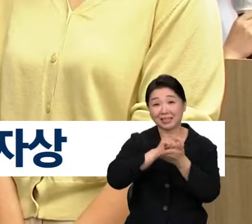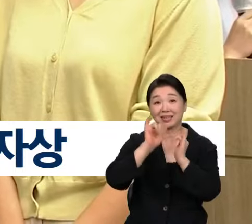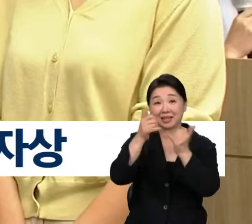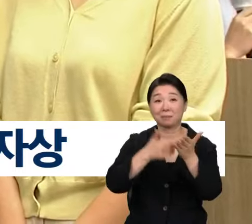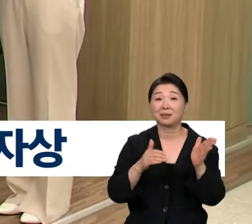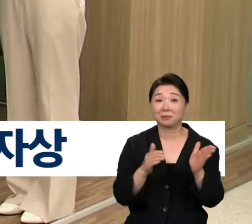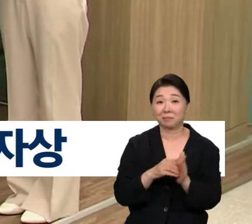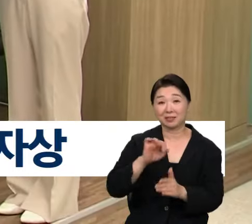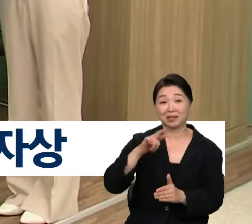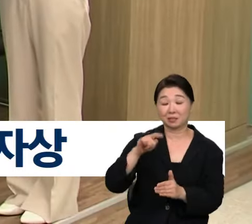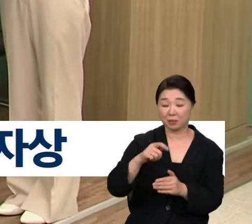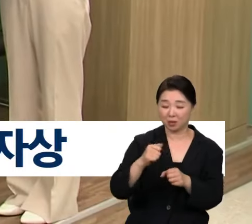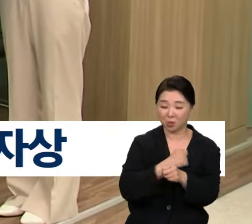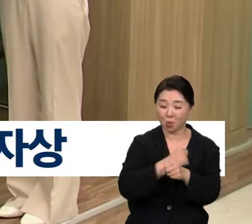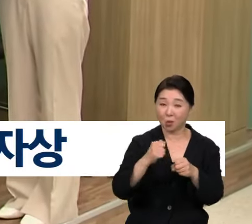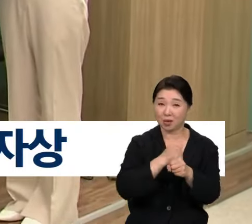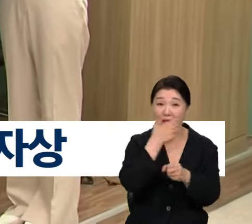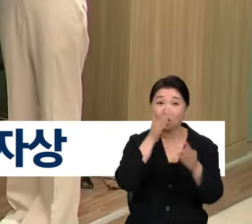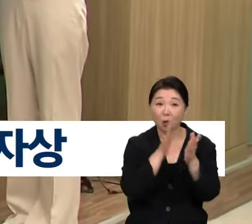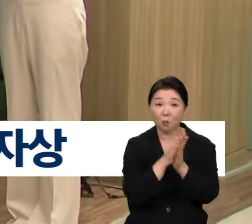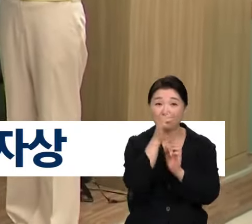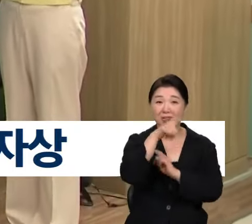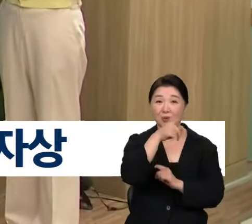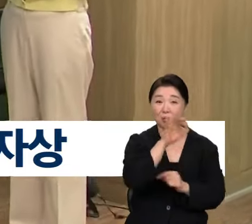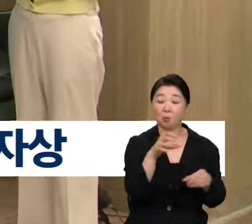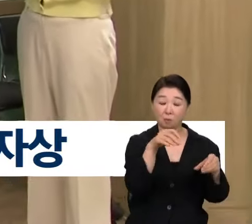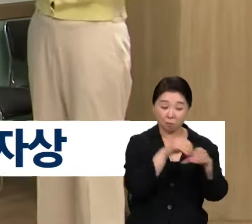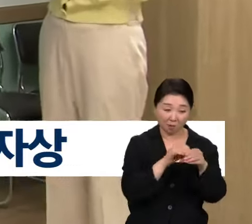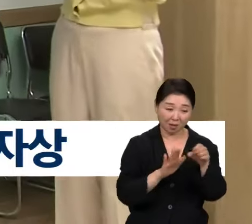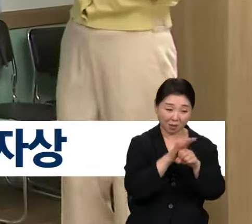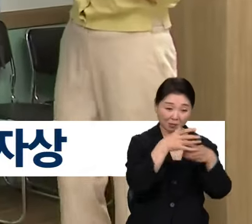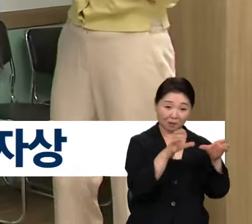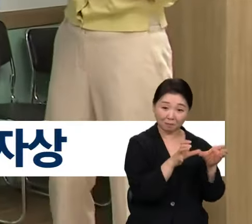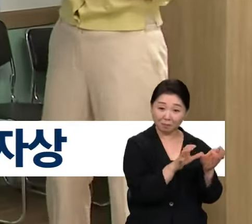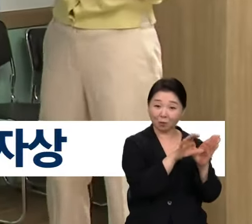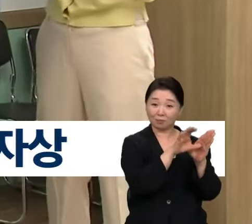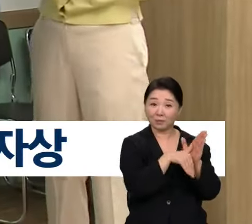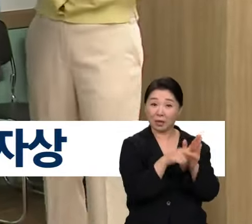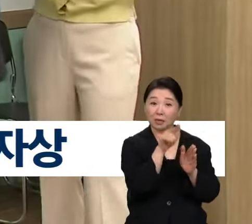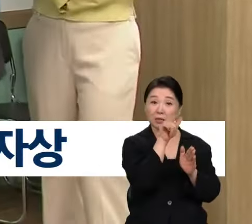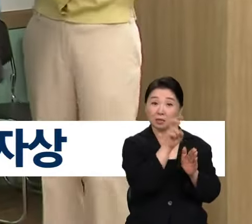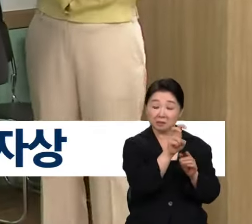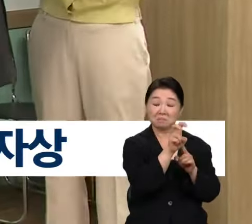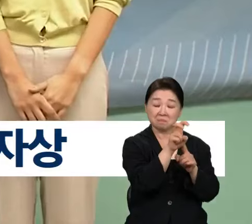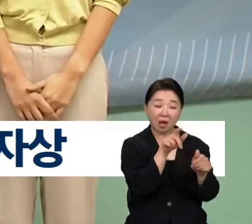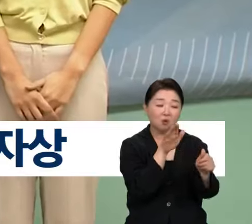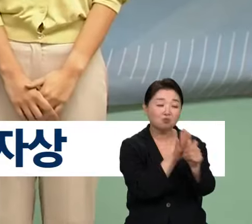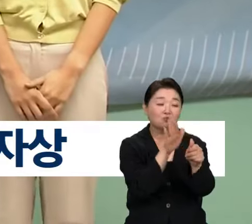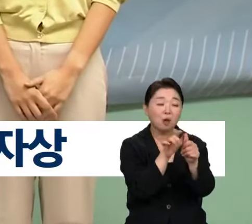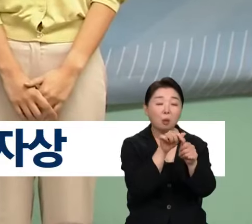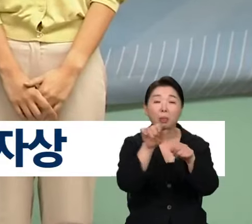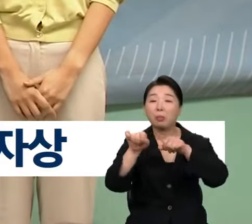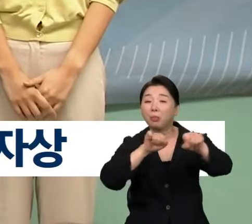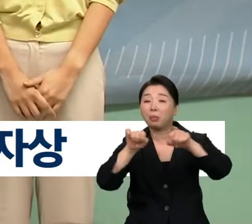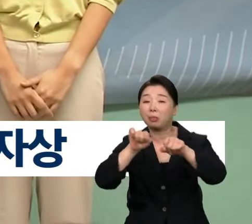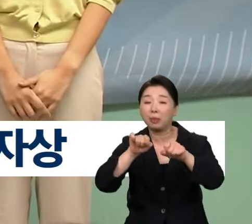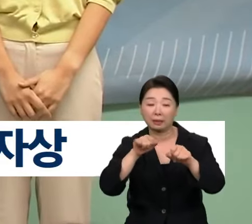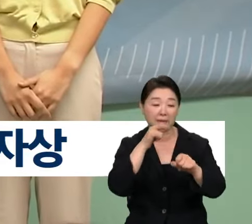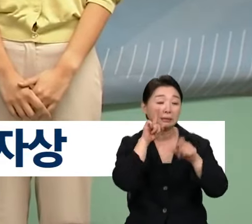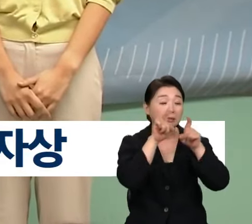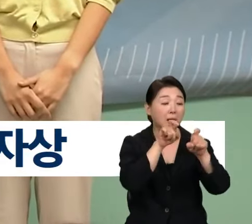JTBC 도이치 모터스 공범 이종호 씨 등이 포함된 해병대 모임에서 임전 사단장에 대한 구명로비 관련된 정황을